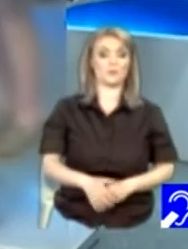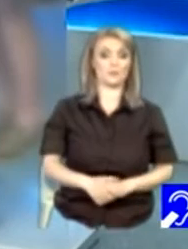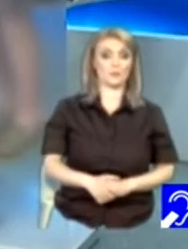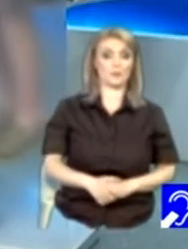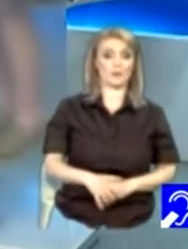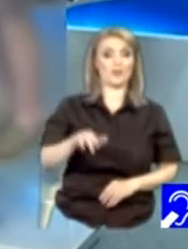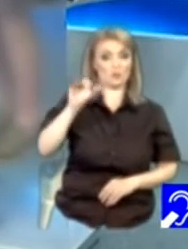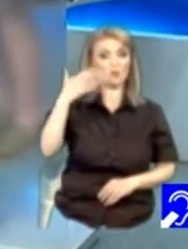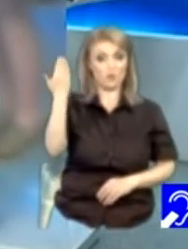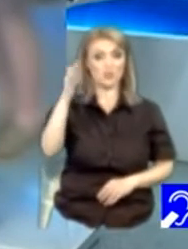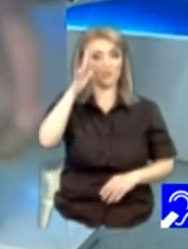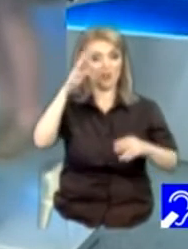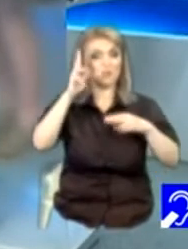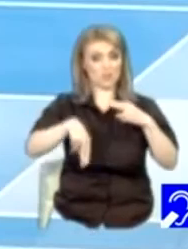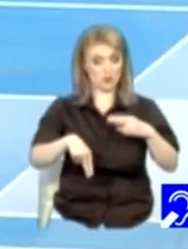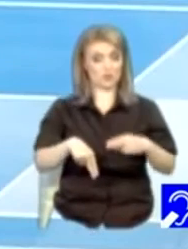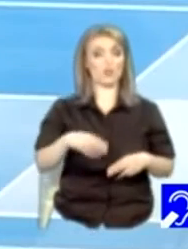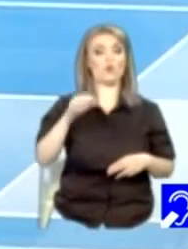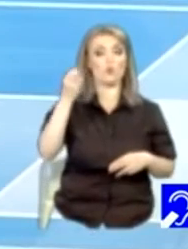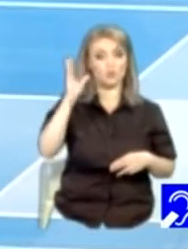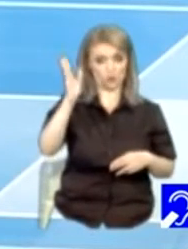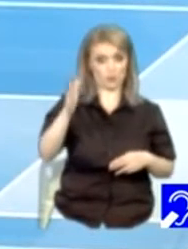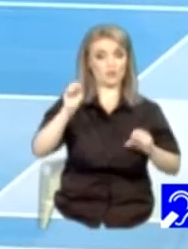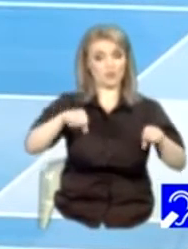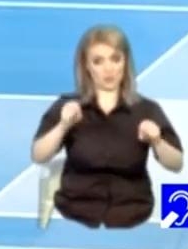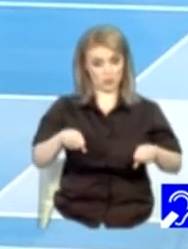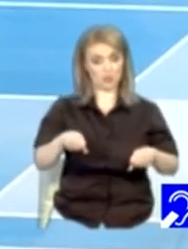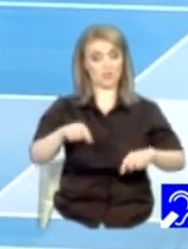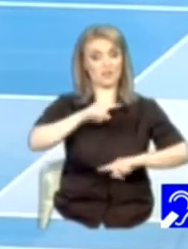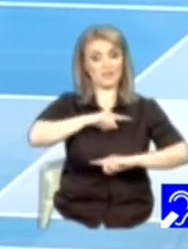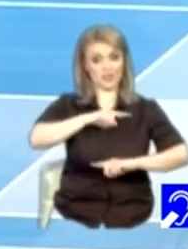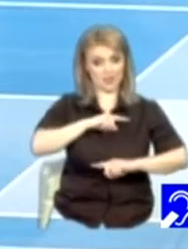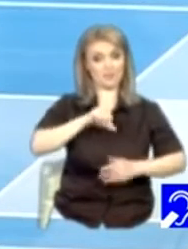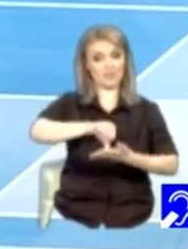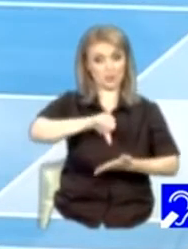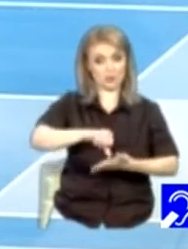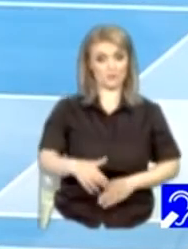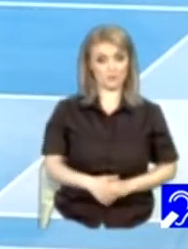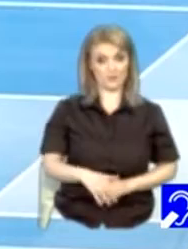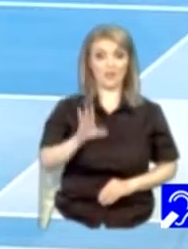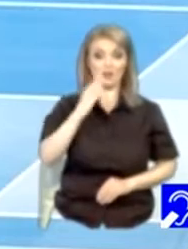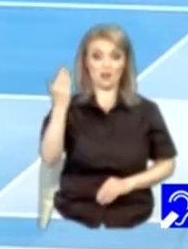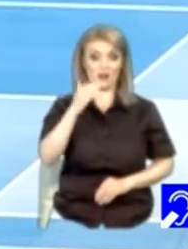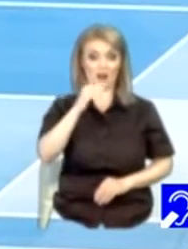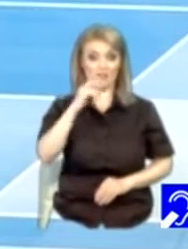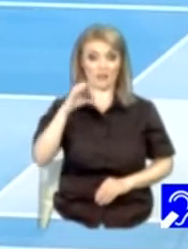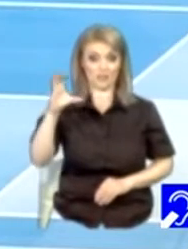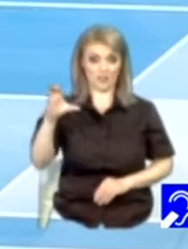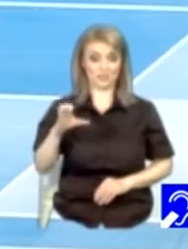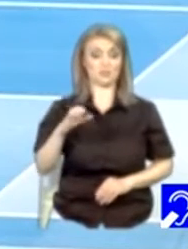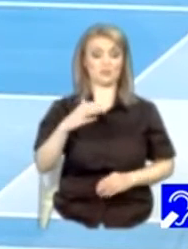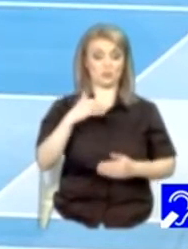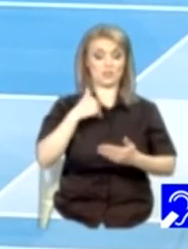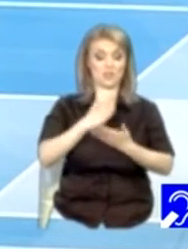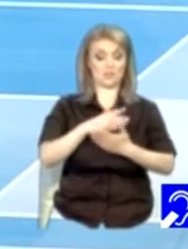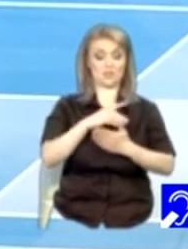aveți să vă spuneți mesajul final. Doamna Afanas, dumneavoastră mai avem timp de o